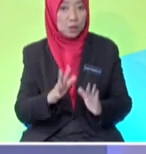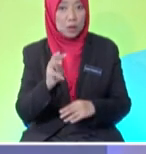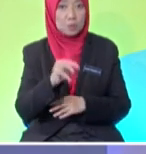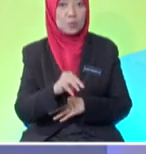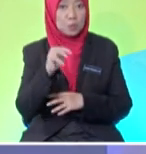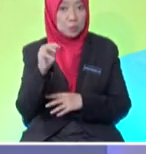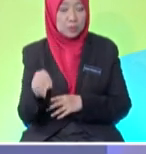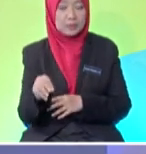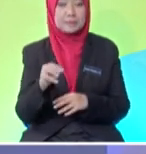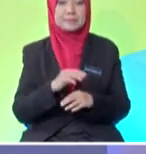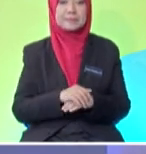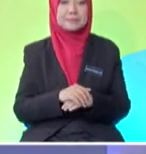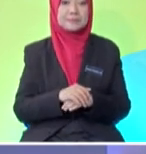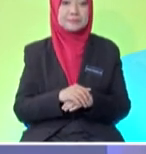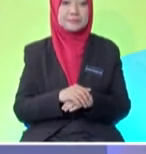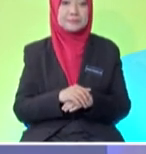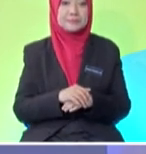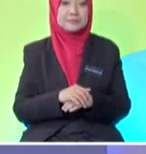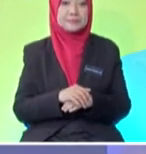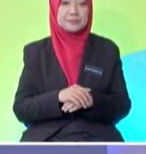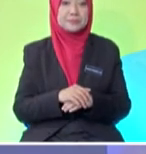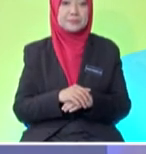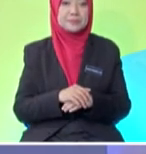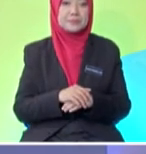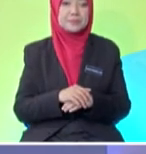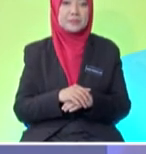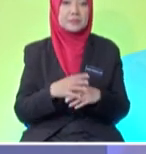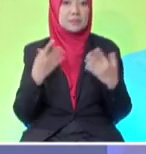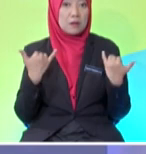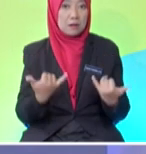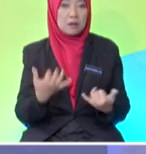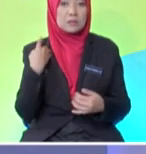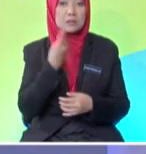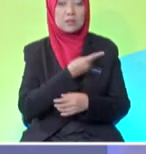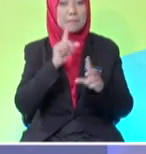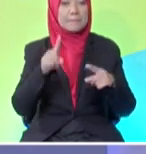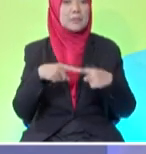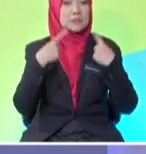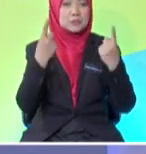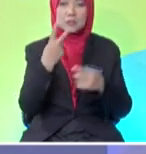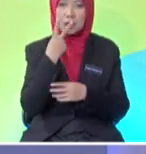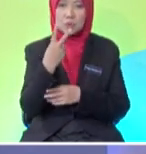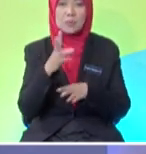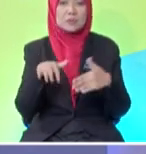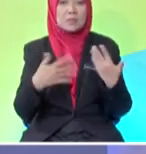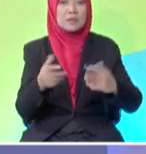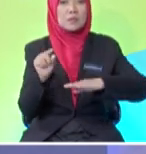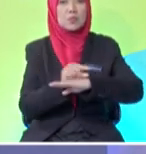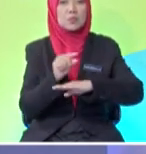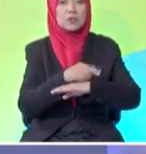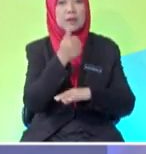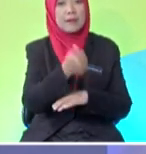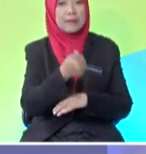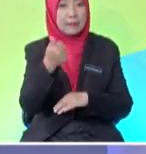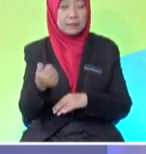Hamizan dan juga Haris baik seterusnya kita akan pergi kepada penggunaan dan juga penyelenggaraan yang mana